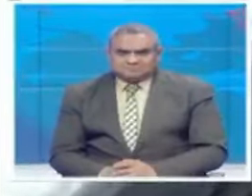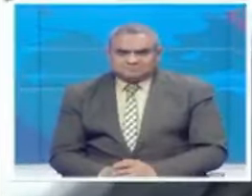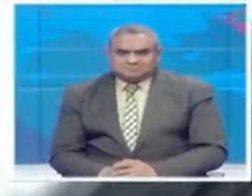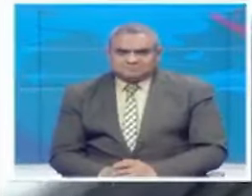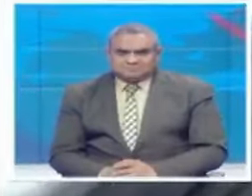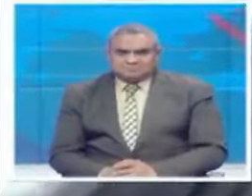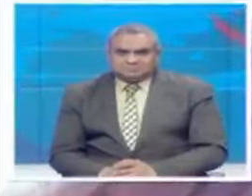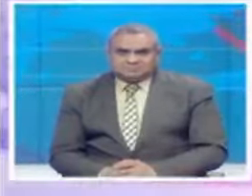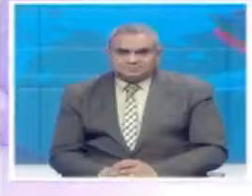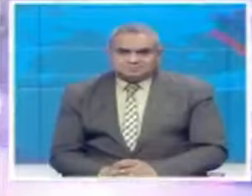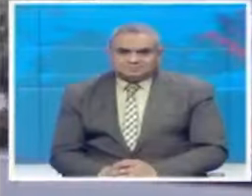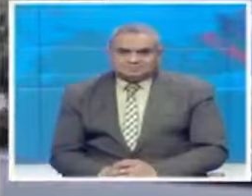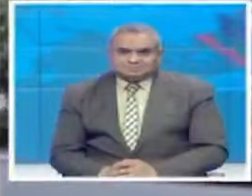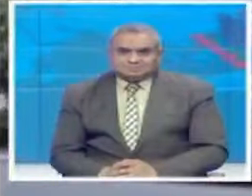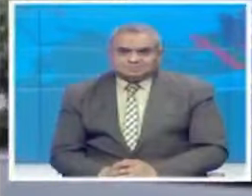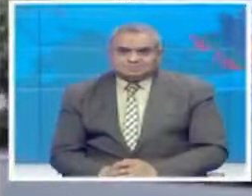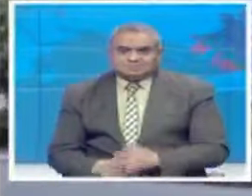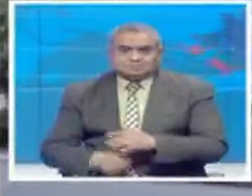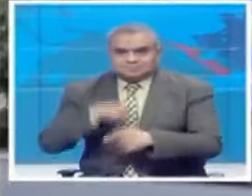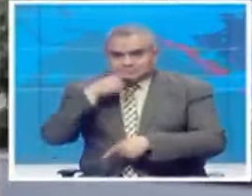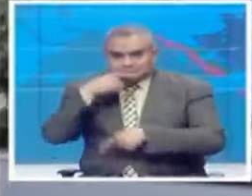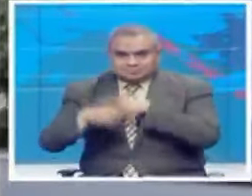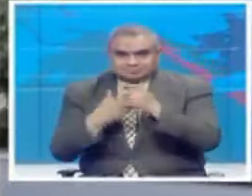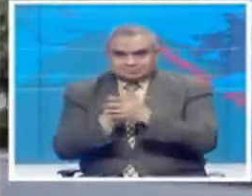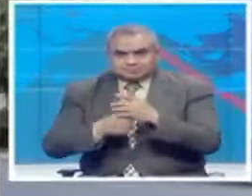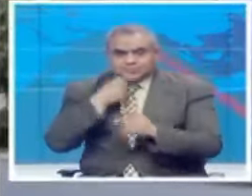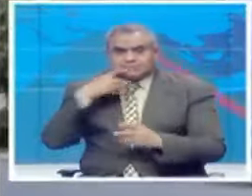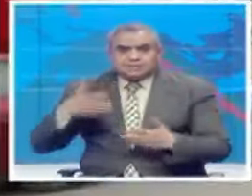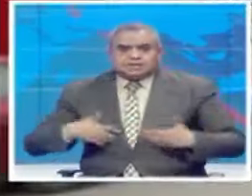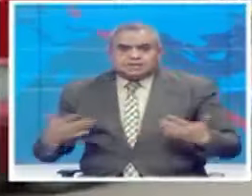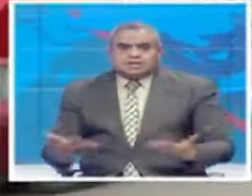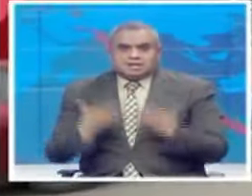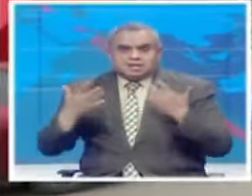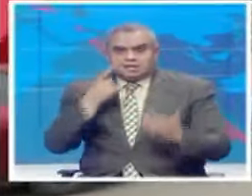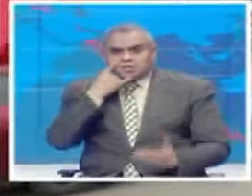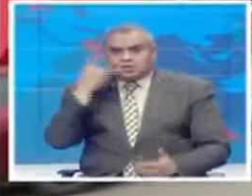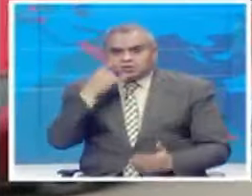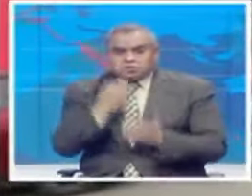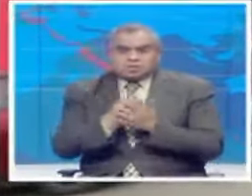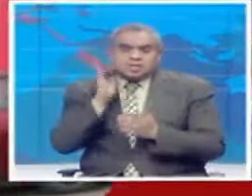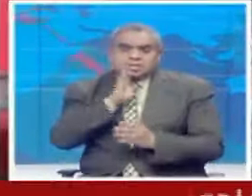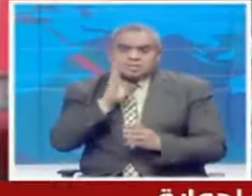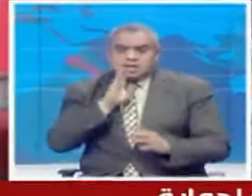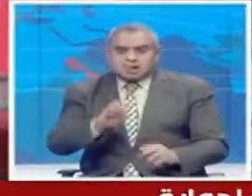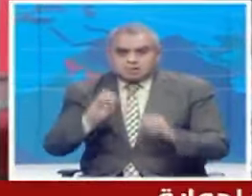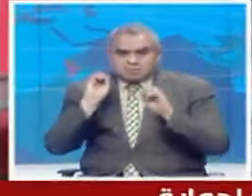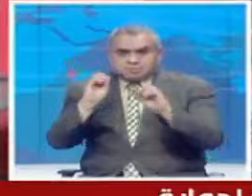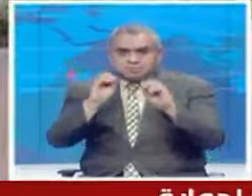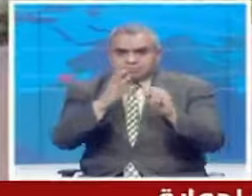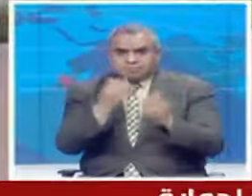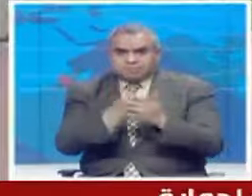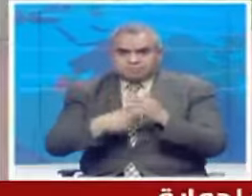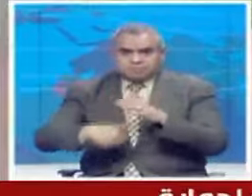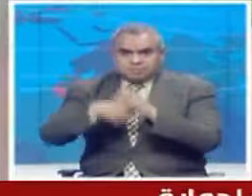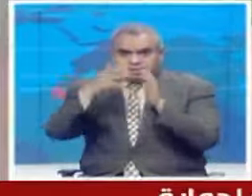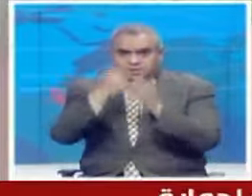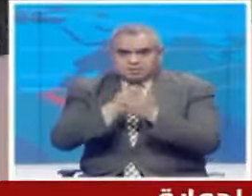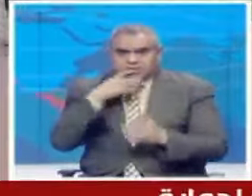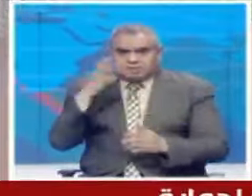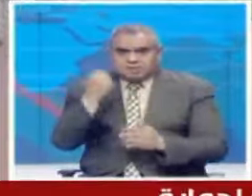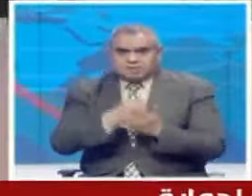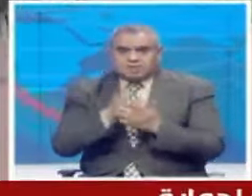ولم تخلو احتفالات عيد الشرطة من جانب توعوي، حيث قام رجال الإدارة العامة